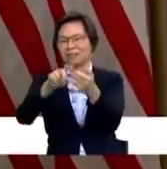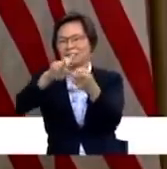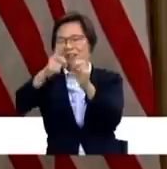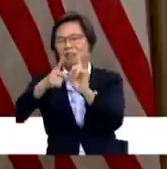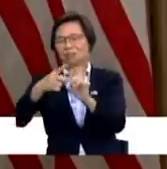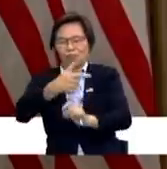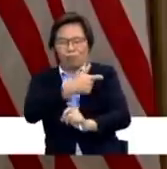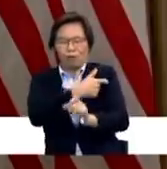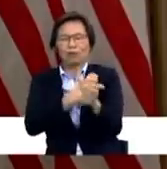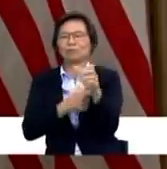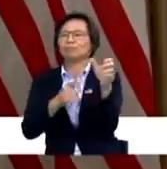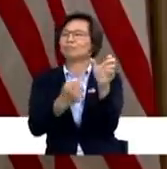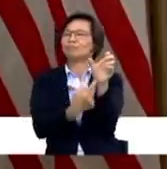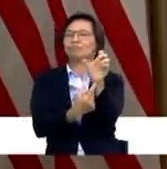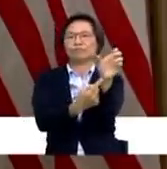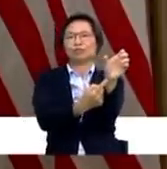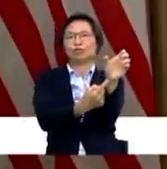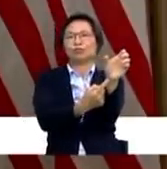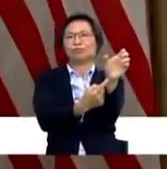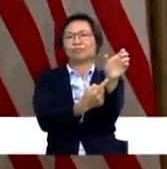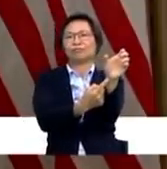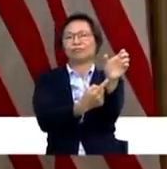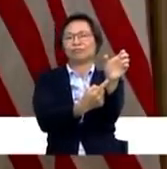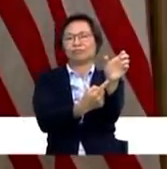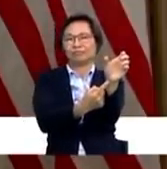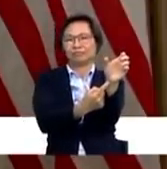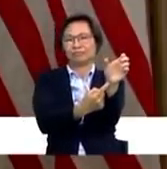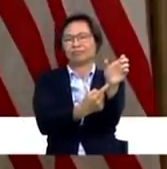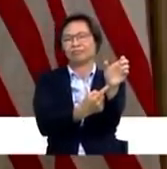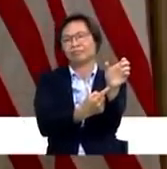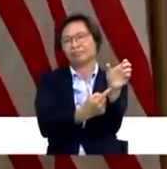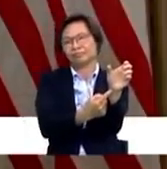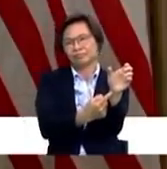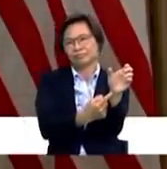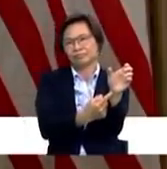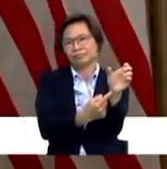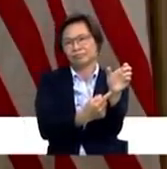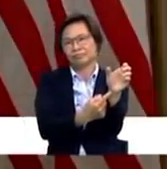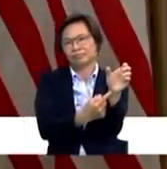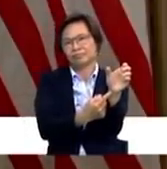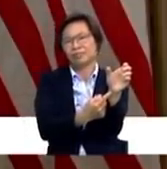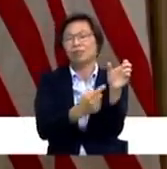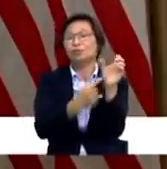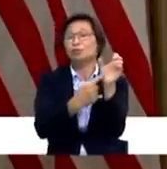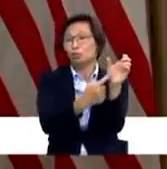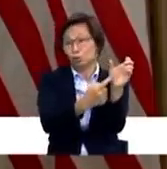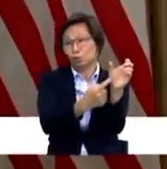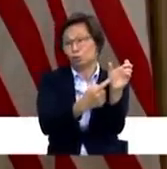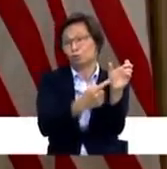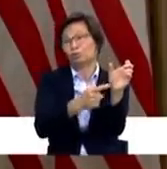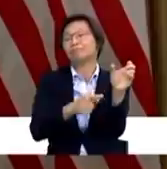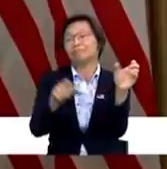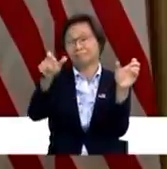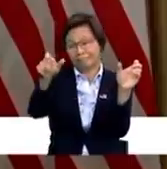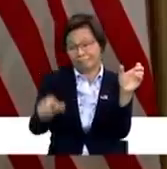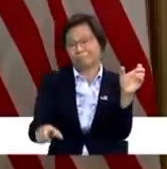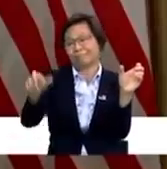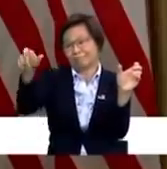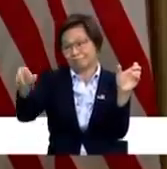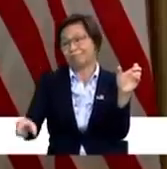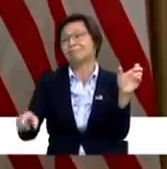reaksi dasico Bisma belas ataupun digital sedikit komitmen YKS Nations yang menunjukkan bahwa